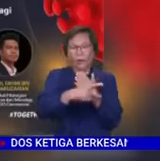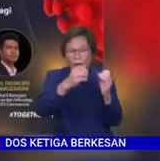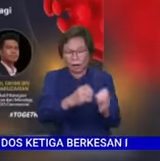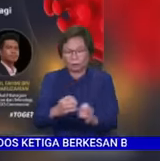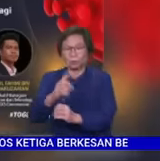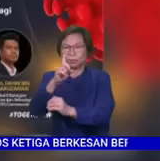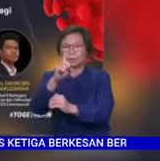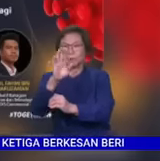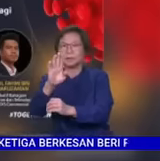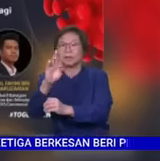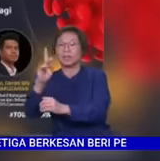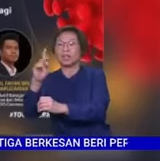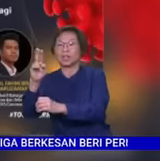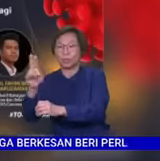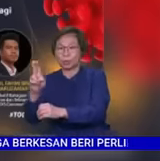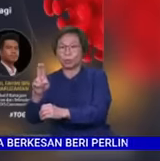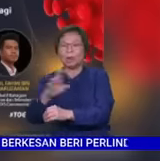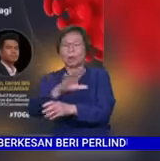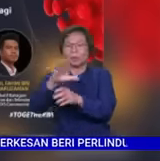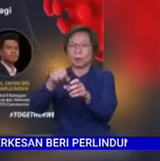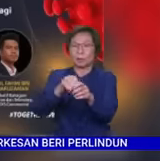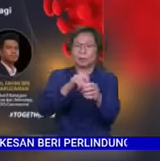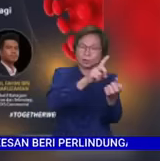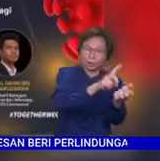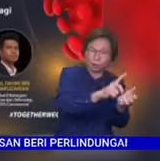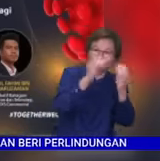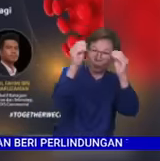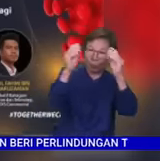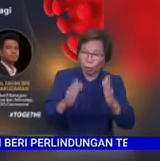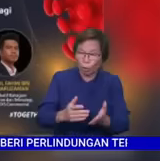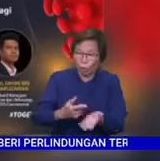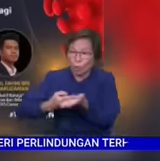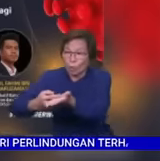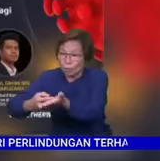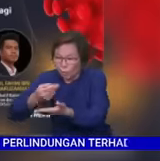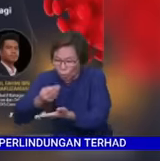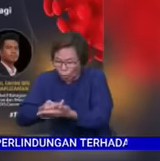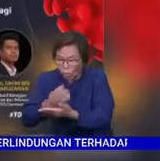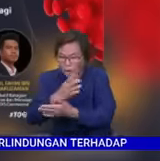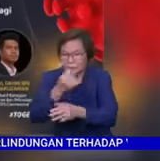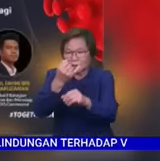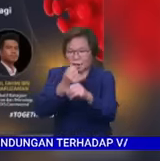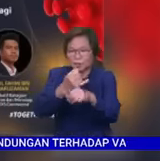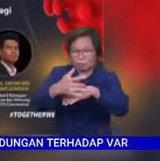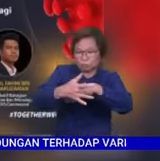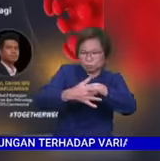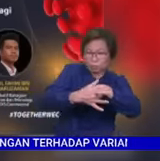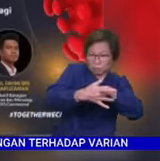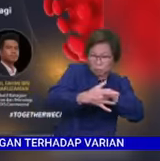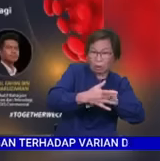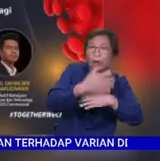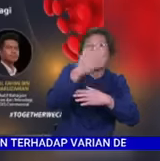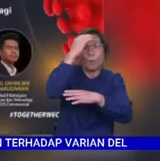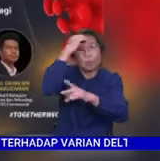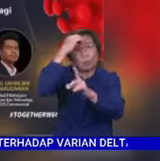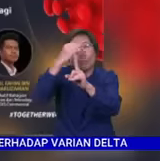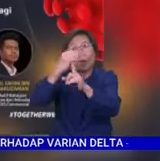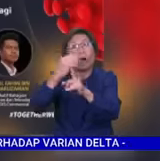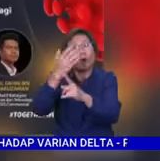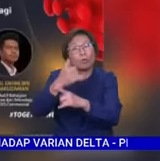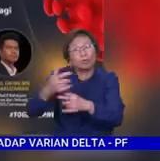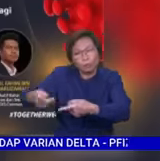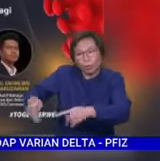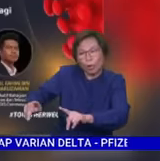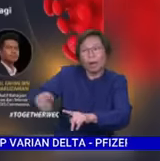telah menarik penyertaan termasuk daripada pakar kesehatan pendidik perlu ding keuangan dan institusi teknikal bertujuan memberi